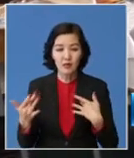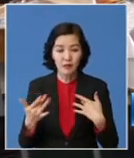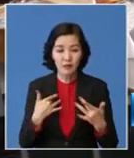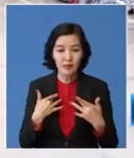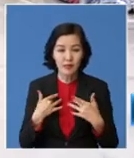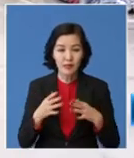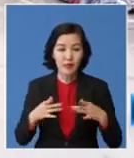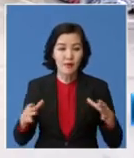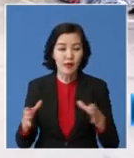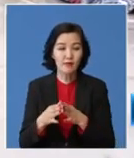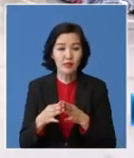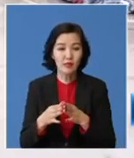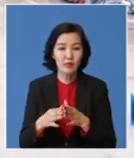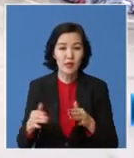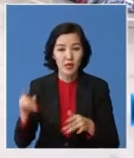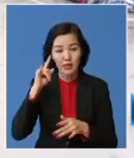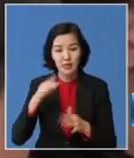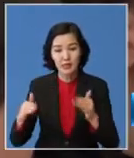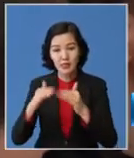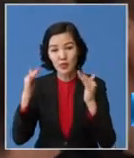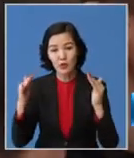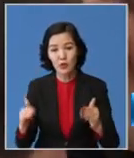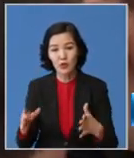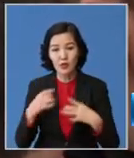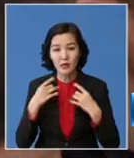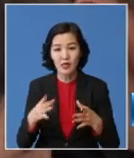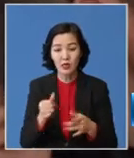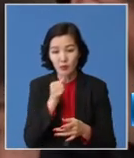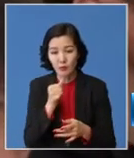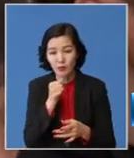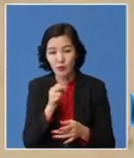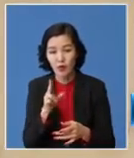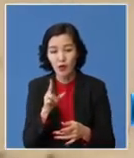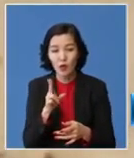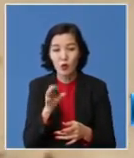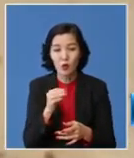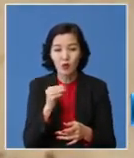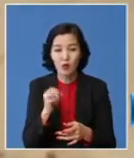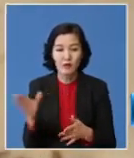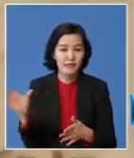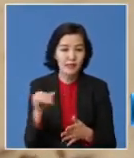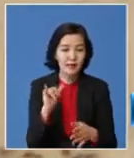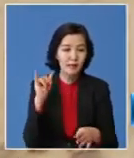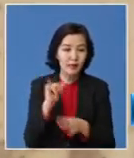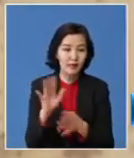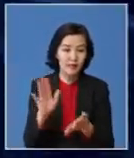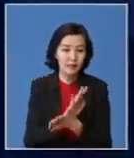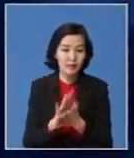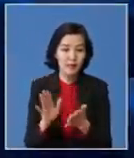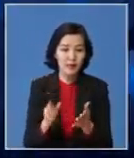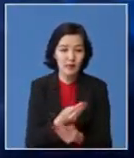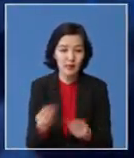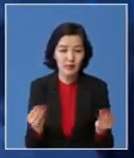представления собравшиеся отправились в юрты для того, чтобы отведать главное блюдо праздника Наурыз-Коже, который всем гостям раздавали бесплатно.